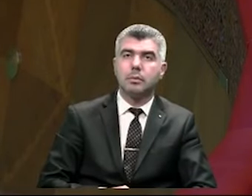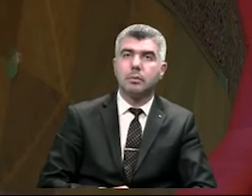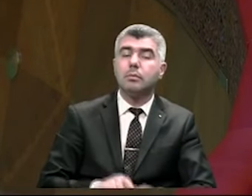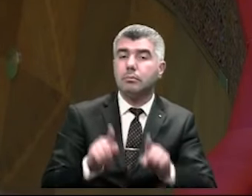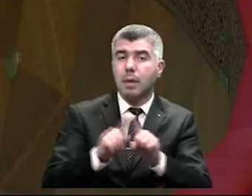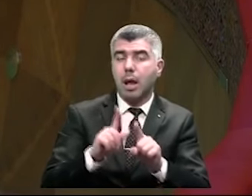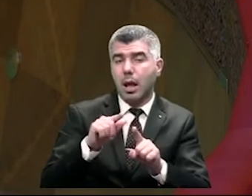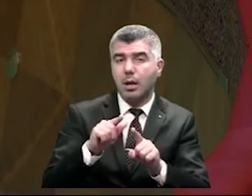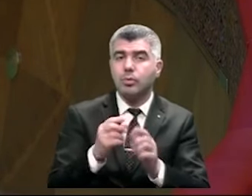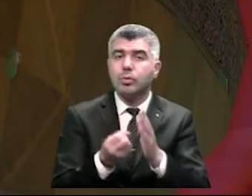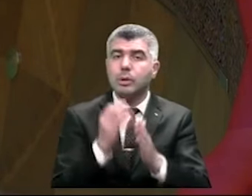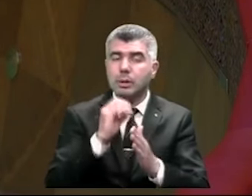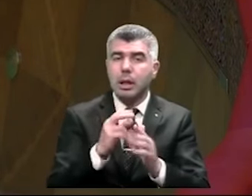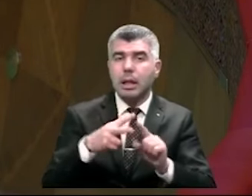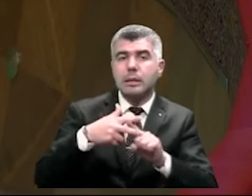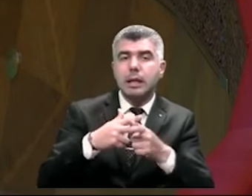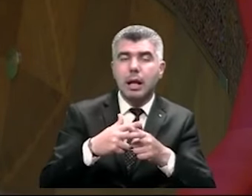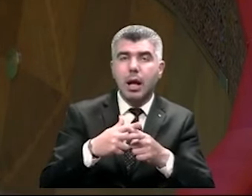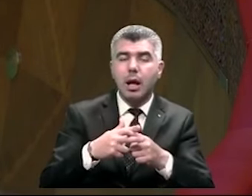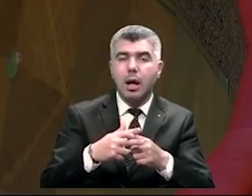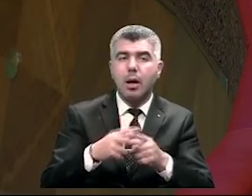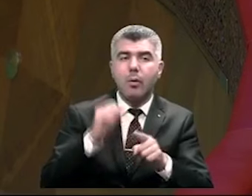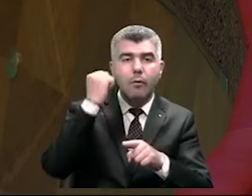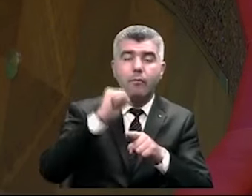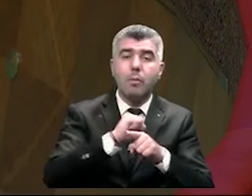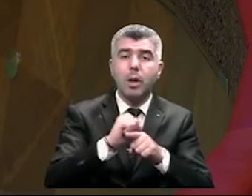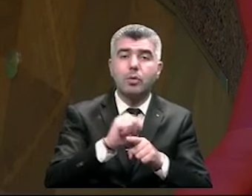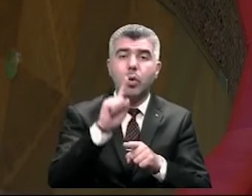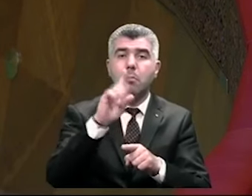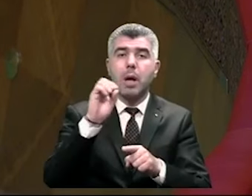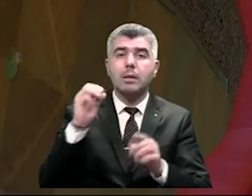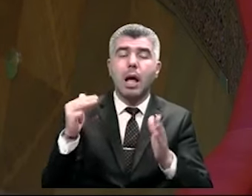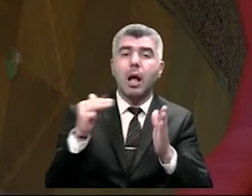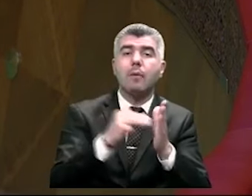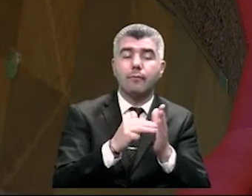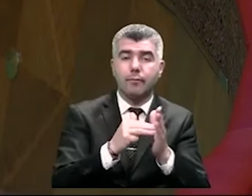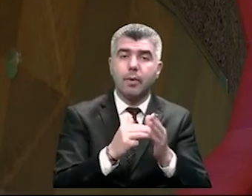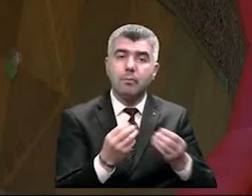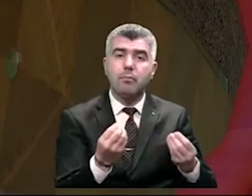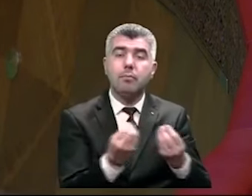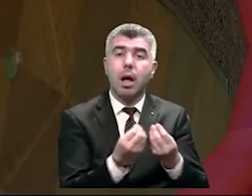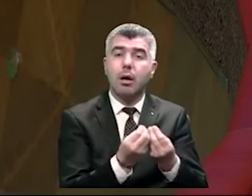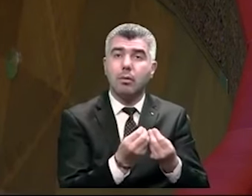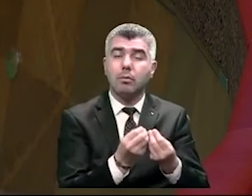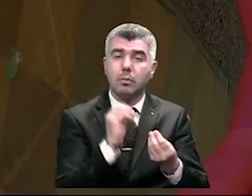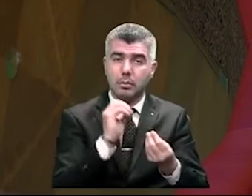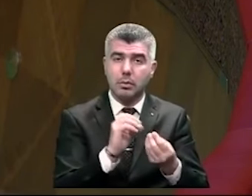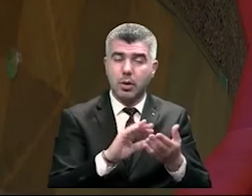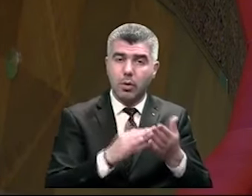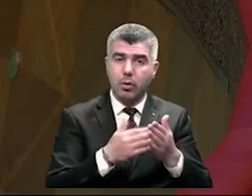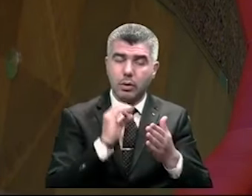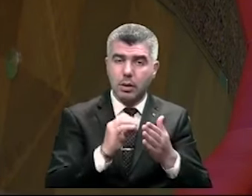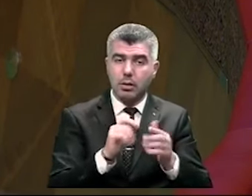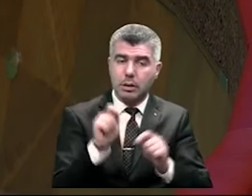قطاعات كقطاع الصناعه تكوين 100 الف خريج في افق 2025 مع المهنيين ديال الاطر المتوسطه